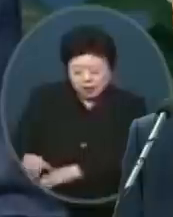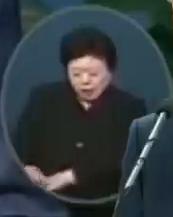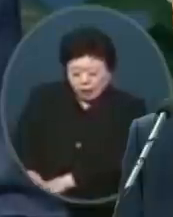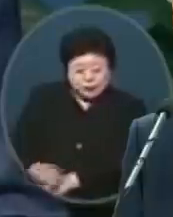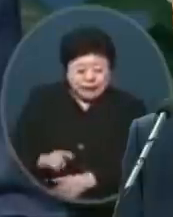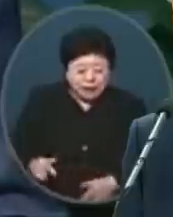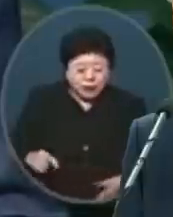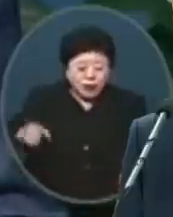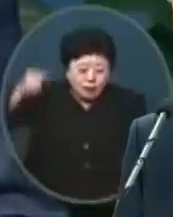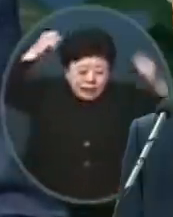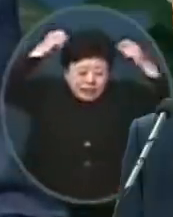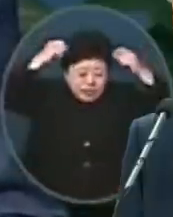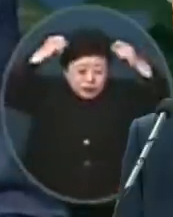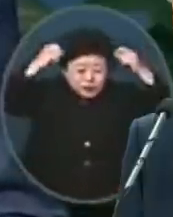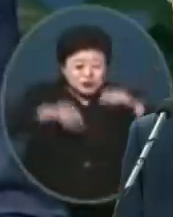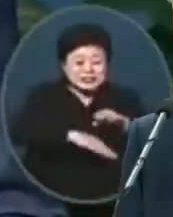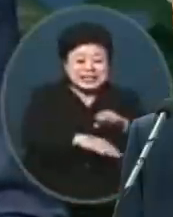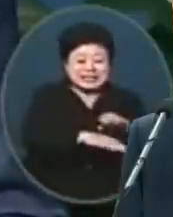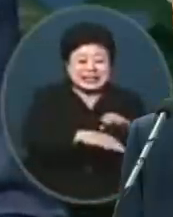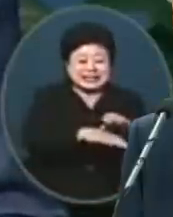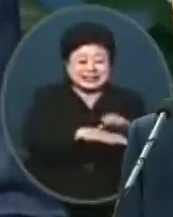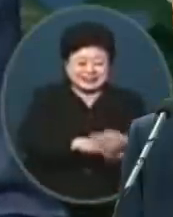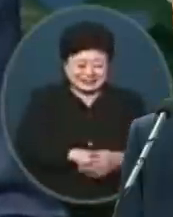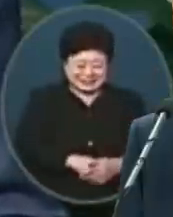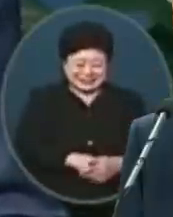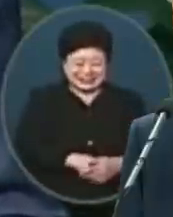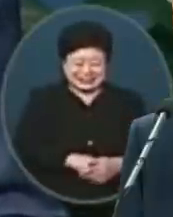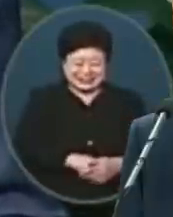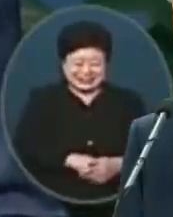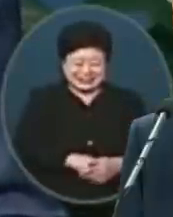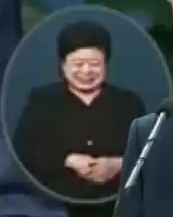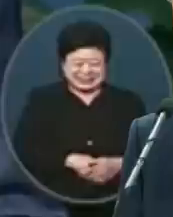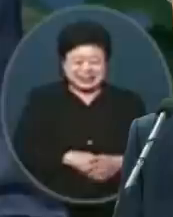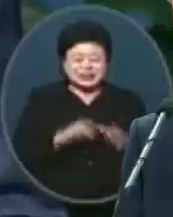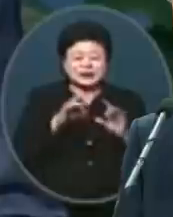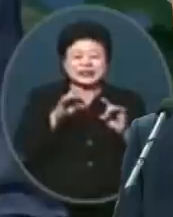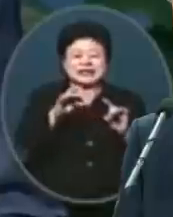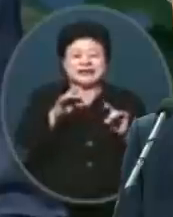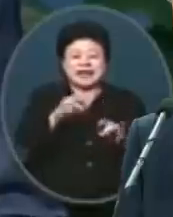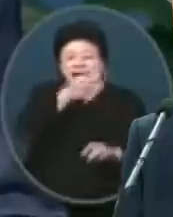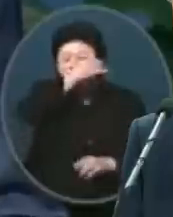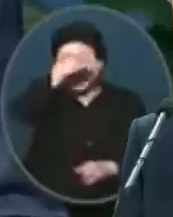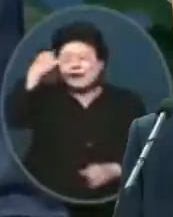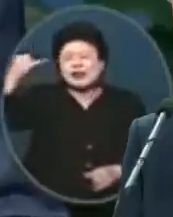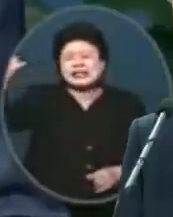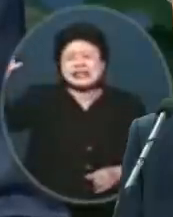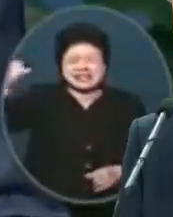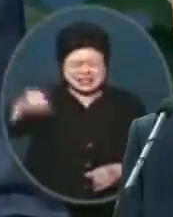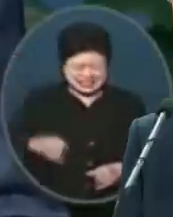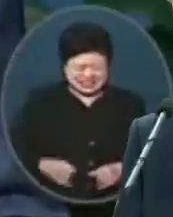이고 야단입니다. 그래서 선교사가 말했습니다. 할머니, 그